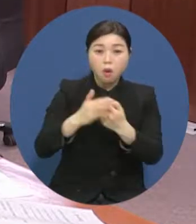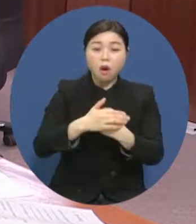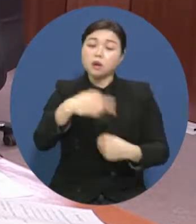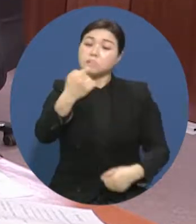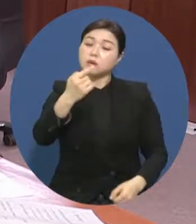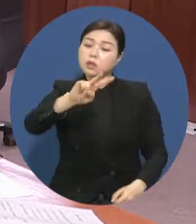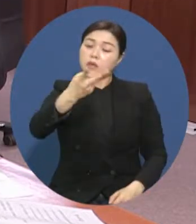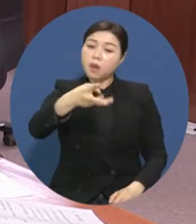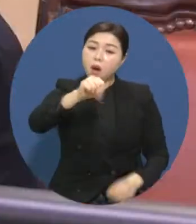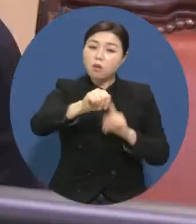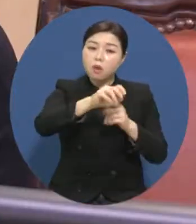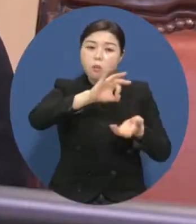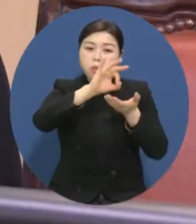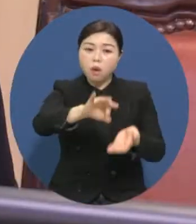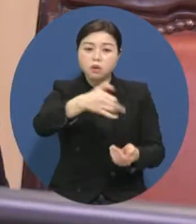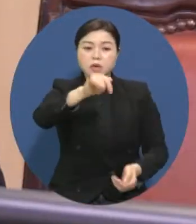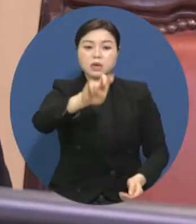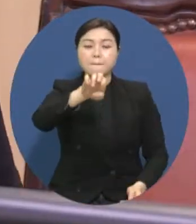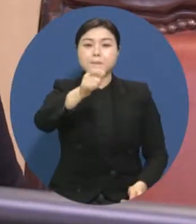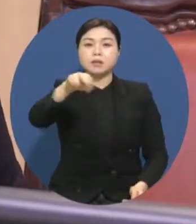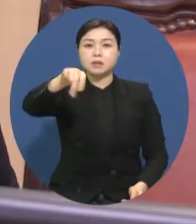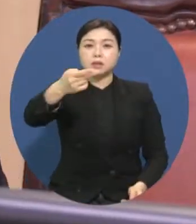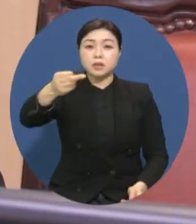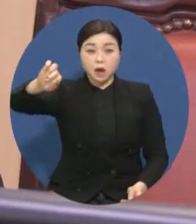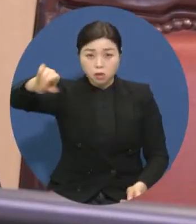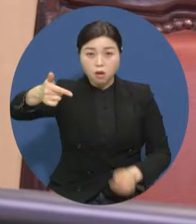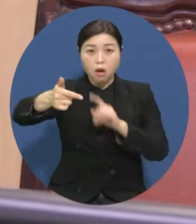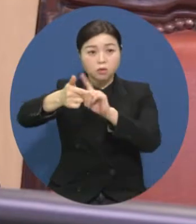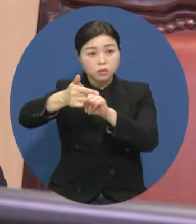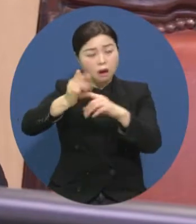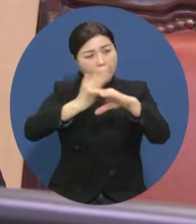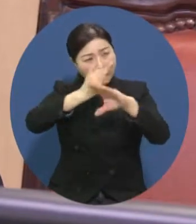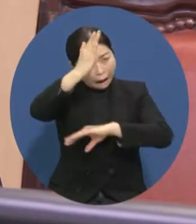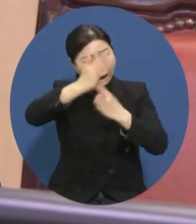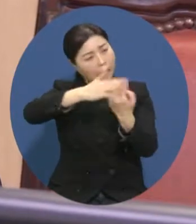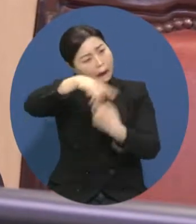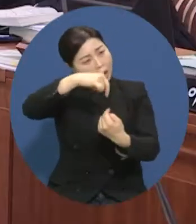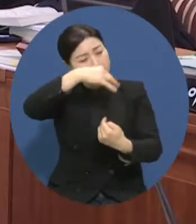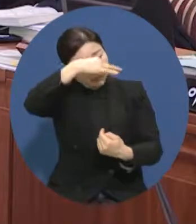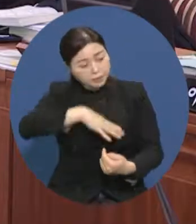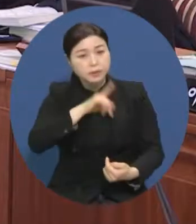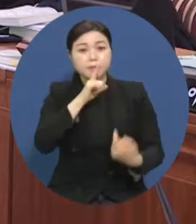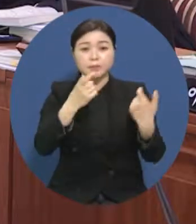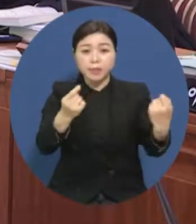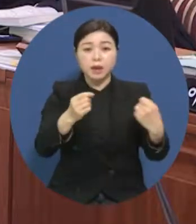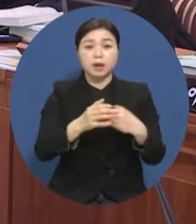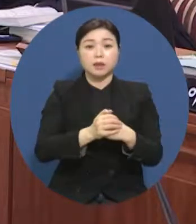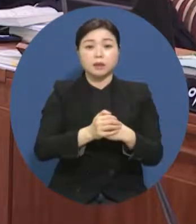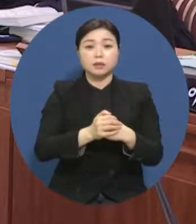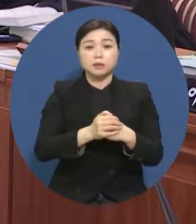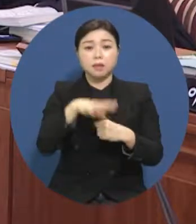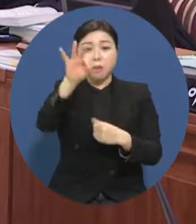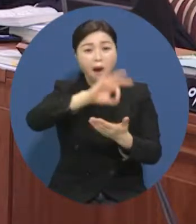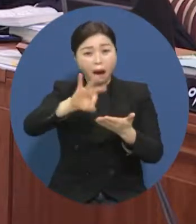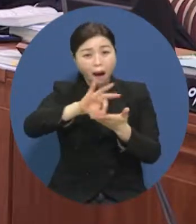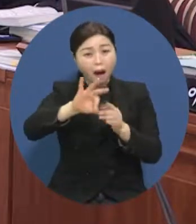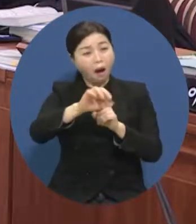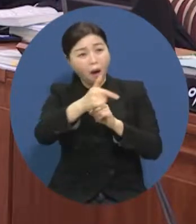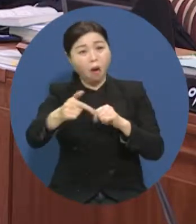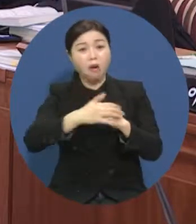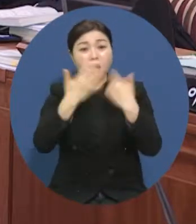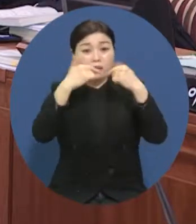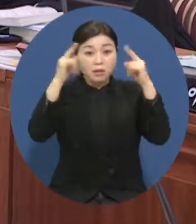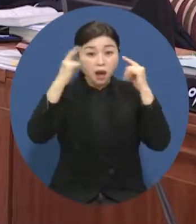투자되는 캠퍼스타운이 지나치게 과도하게 진행되고 있다고 지적했습니다. 너무 과다한 것 같아요. 뭐 대학마다 다